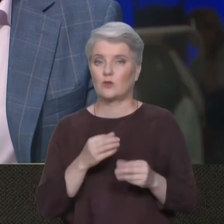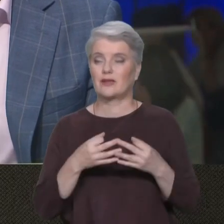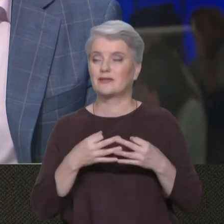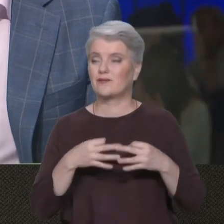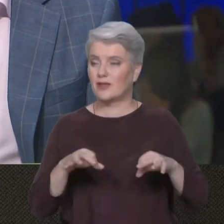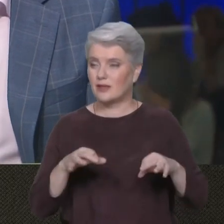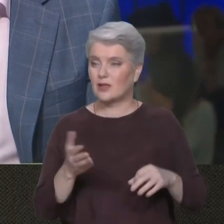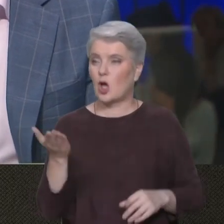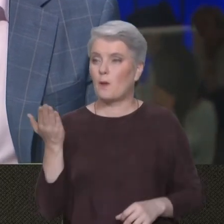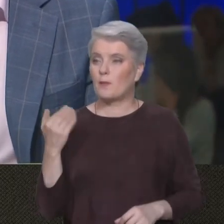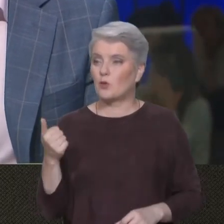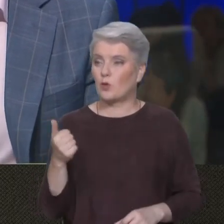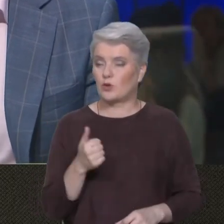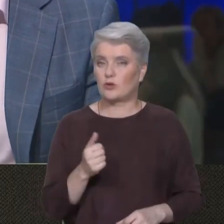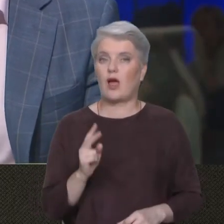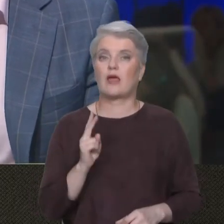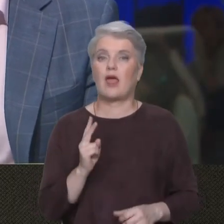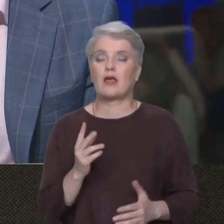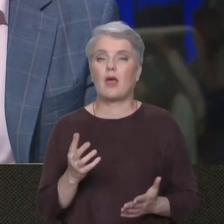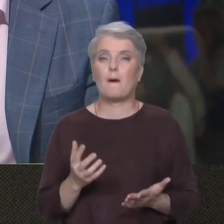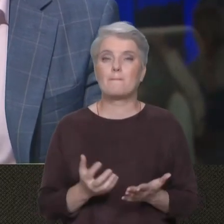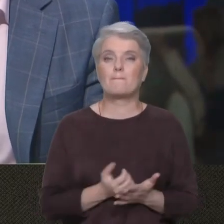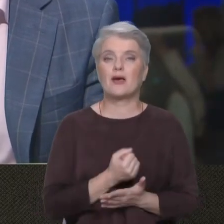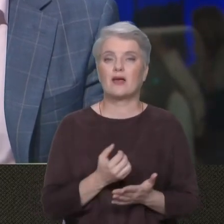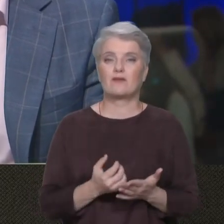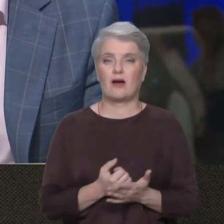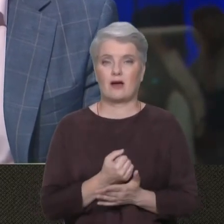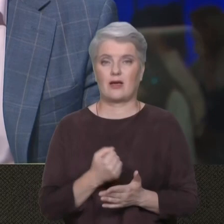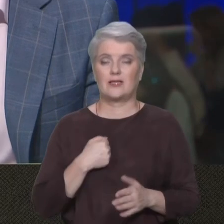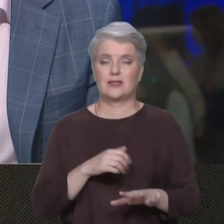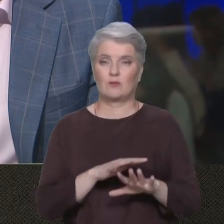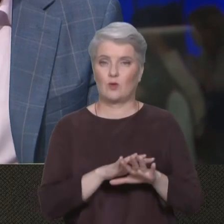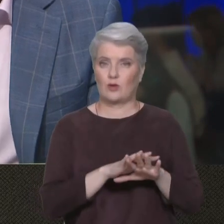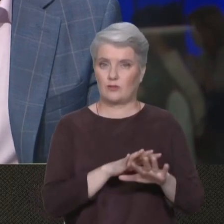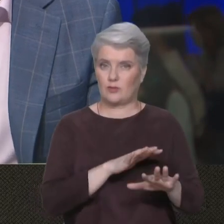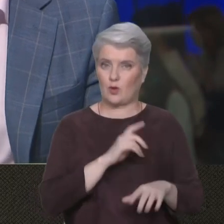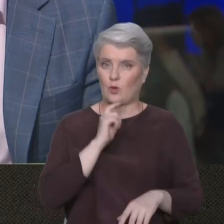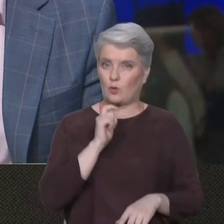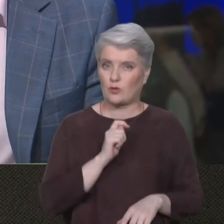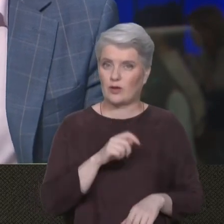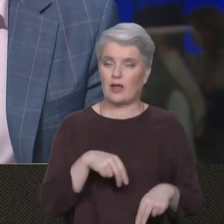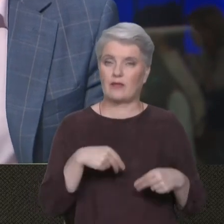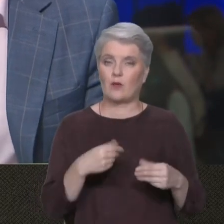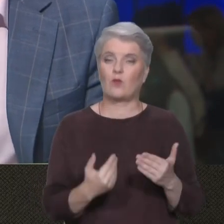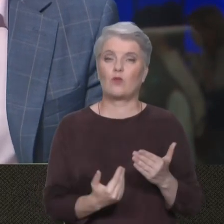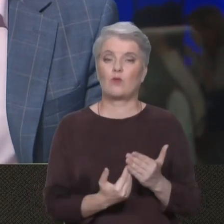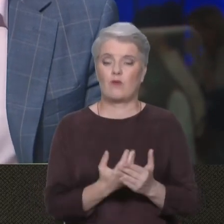минулого тижня? Які переваги Збройним силам України дають новозайняті, звільнені території?